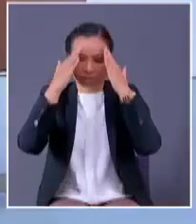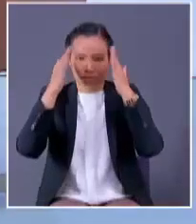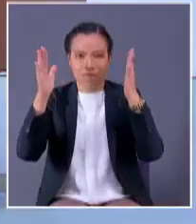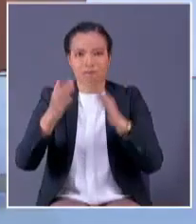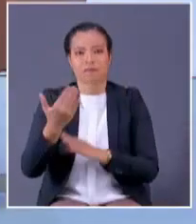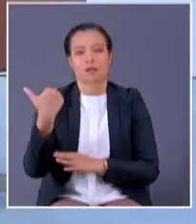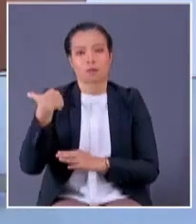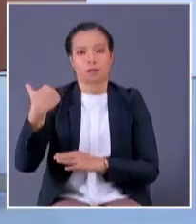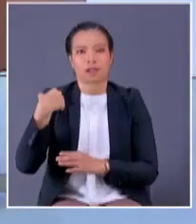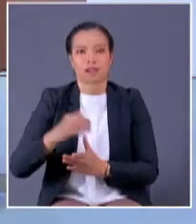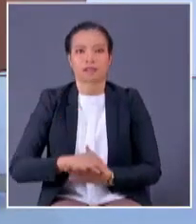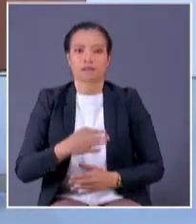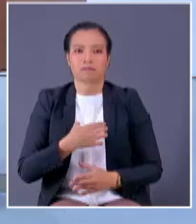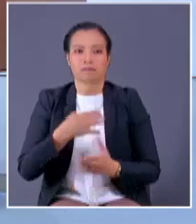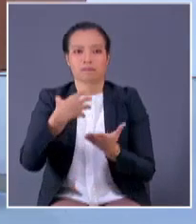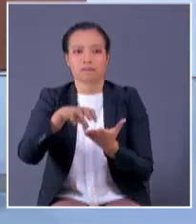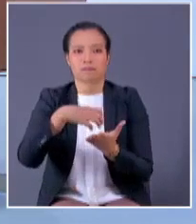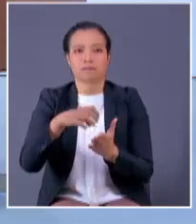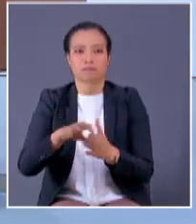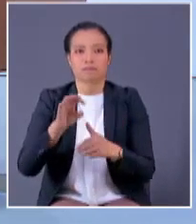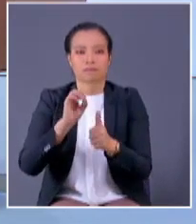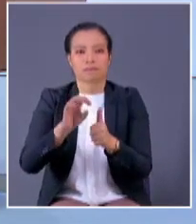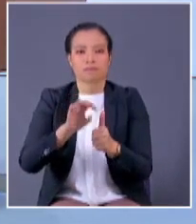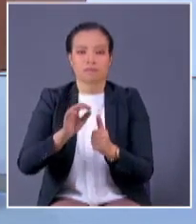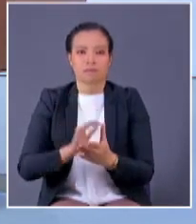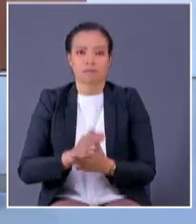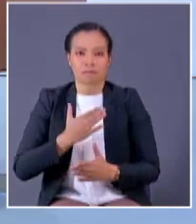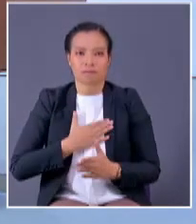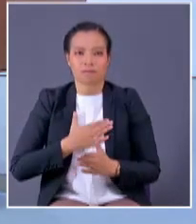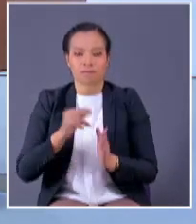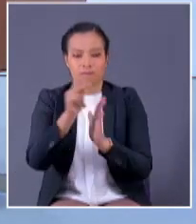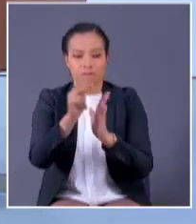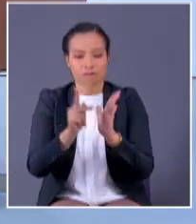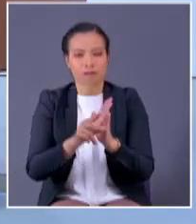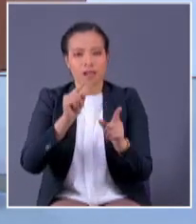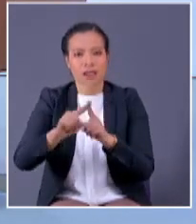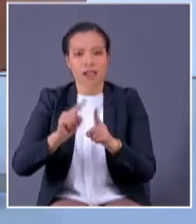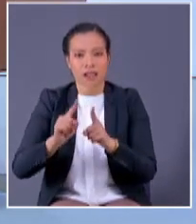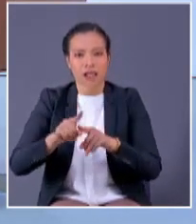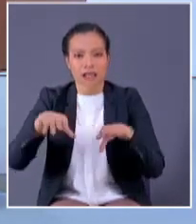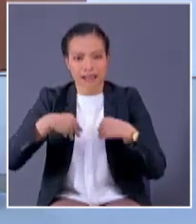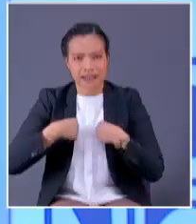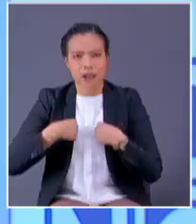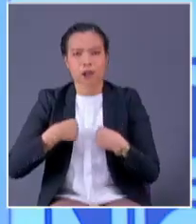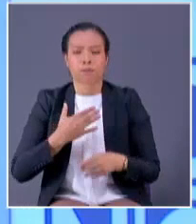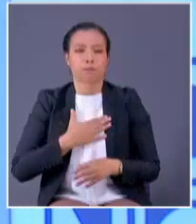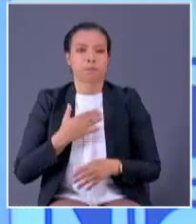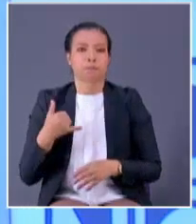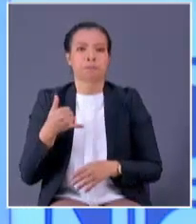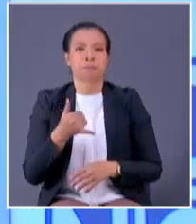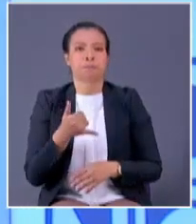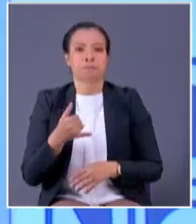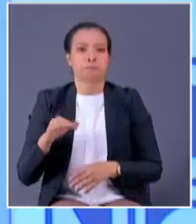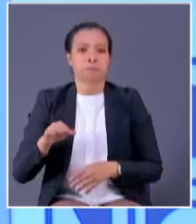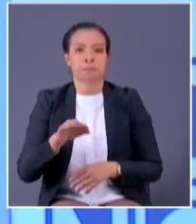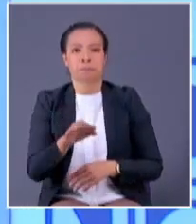รื่องนี้มาก็เลยอยากจะมาเรียนท่านว่าเรายินดีฮะที่ท่านจะออกกฎหมายอย่างนี้ออกมาเพราะเราไม่อยากเข้าเวลาแต่อยาก